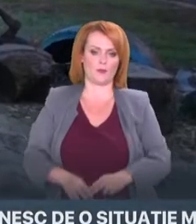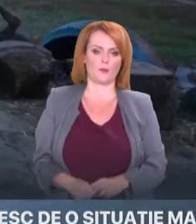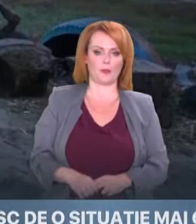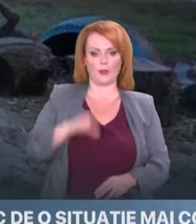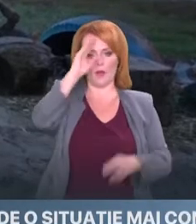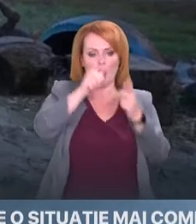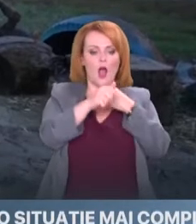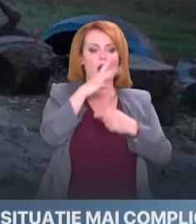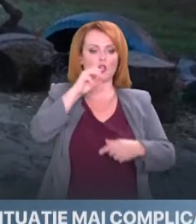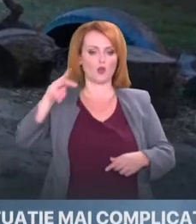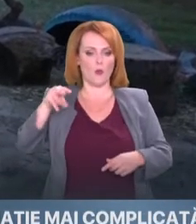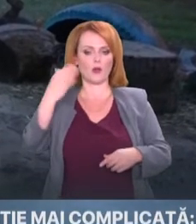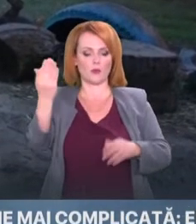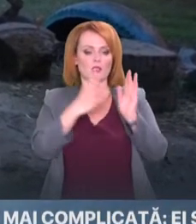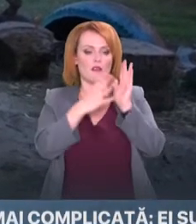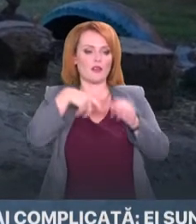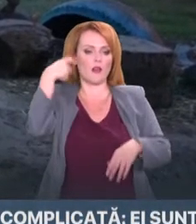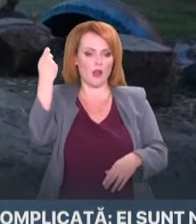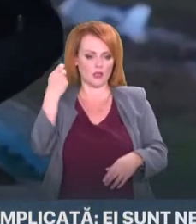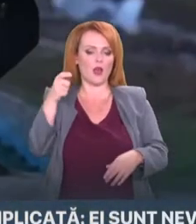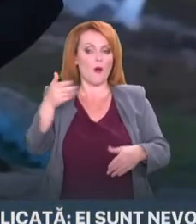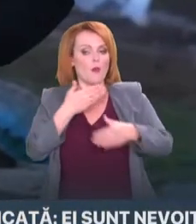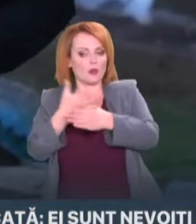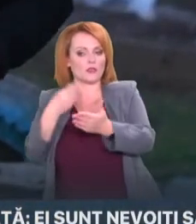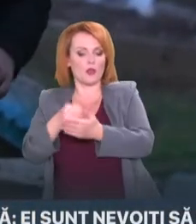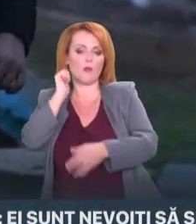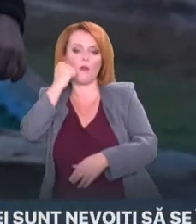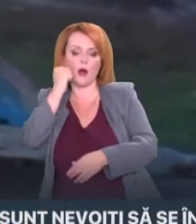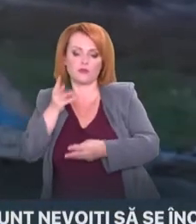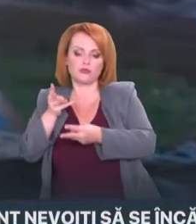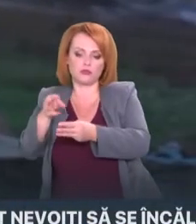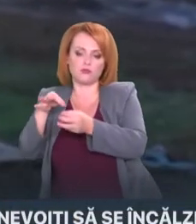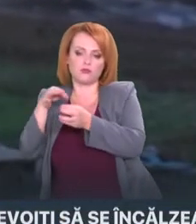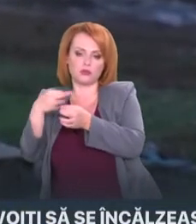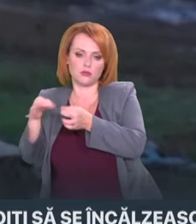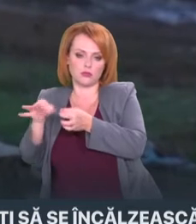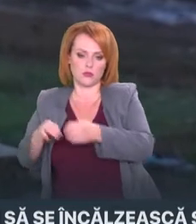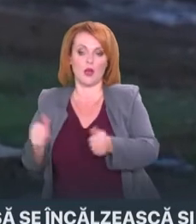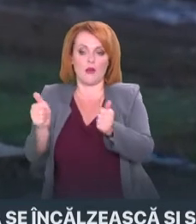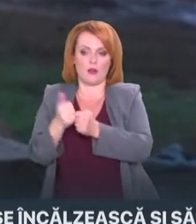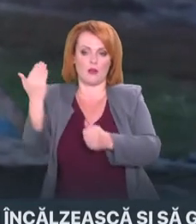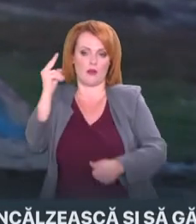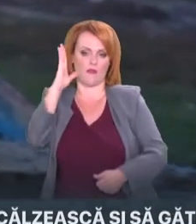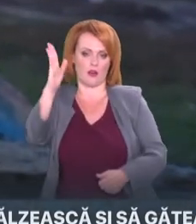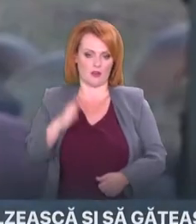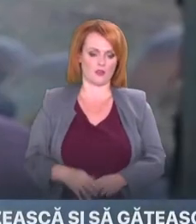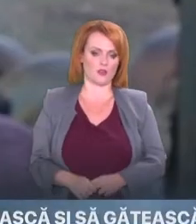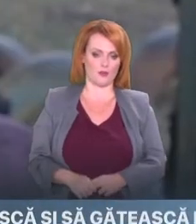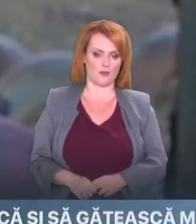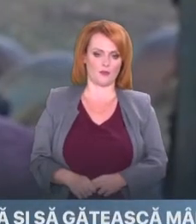Artyom Panchenko, în vârstă de 9 ani, și-a ajutat bunica să aprindă focul într-o bucătărie improvizată lângă blocul lor aproape